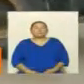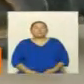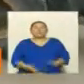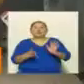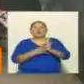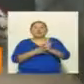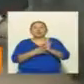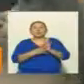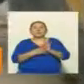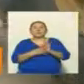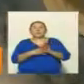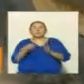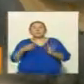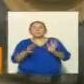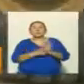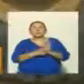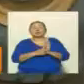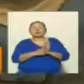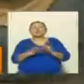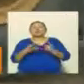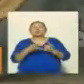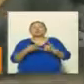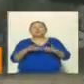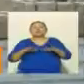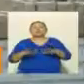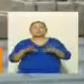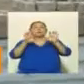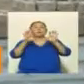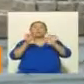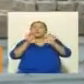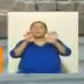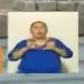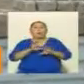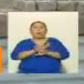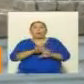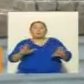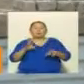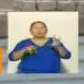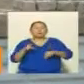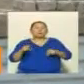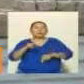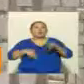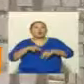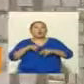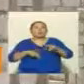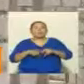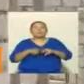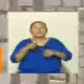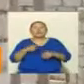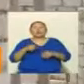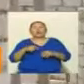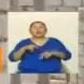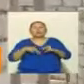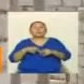9-шы өндірістік аймақ нөмірі 38-ші жер учаскесіндегі заңсыз құрылыс сүріліп тасталды. Бұған дейін облыстық мемлекеттік сәулет құрылыс